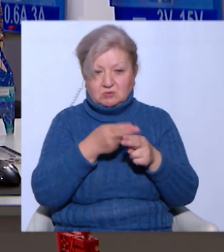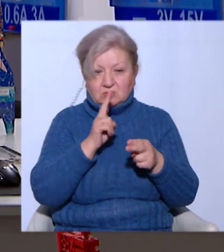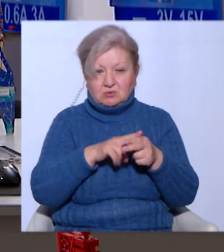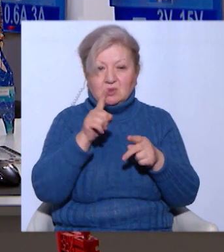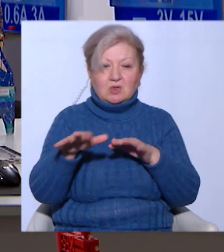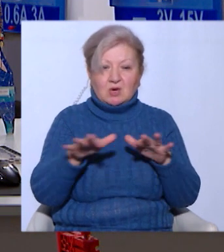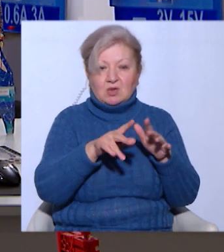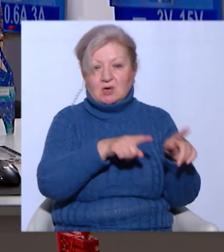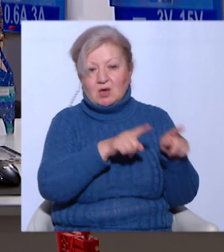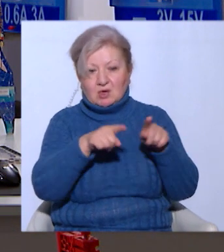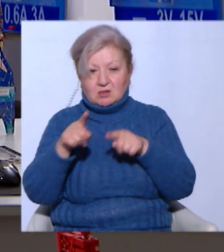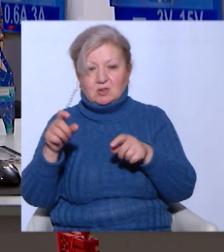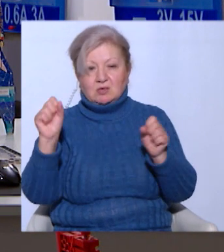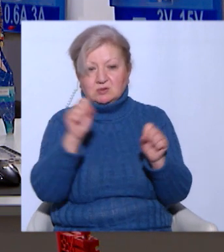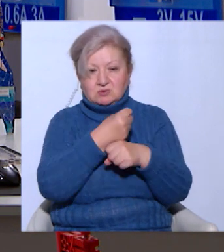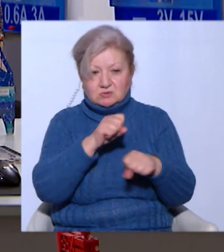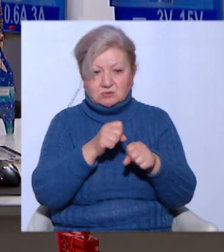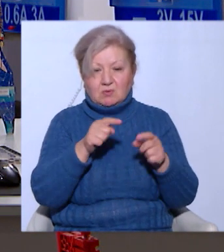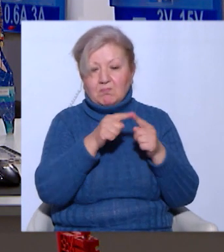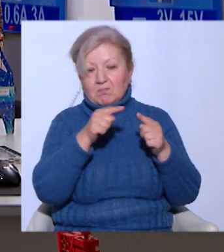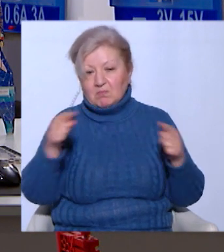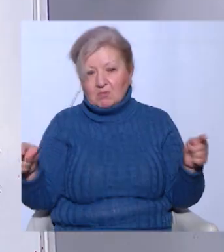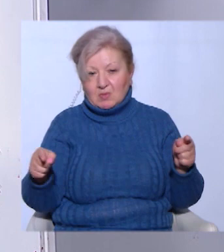დასკვნა, რომ გადაადგილება, სიჩქარე,